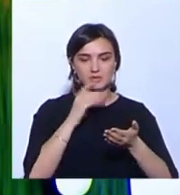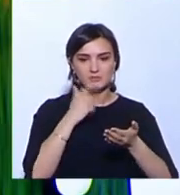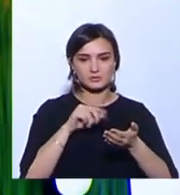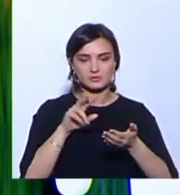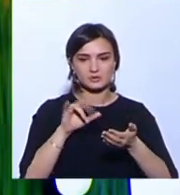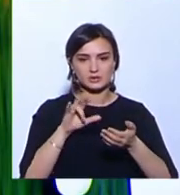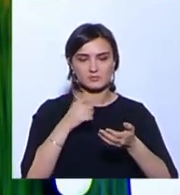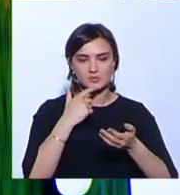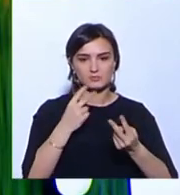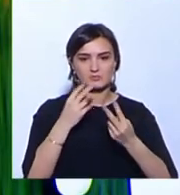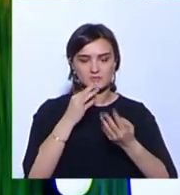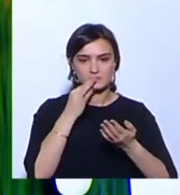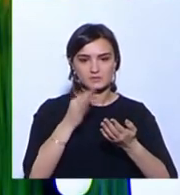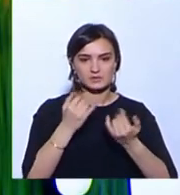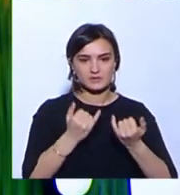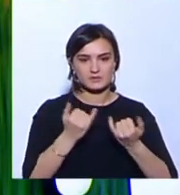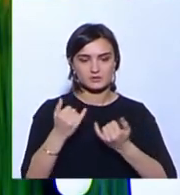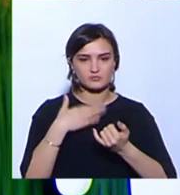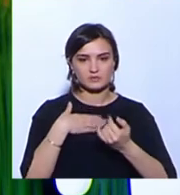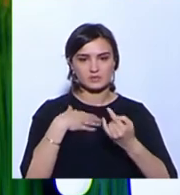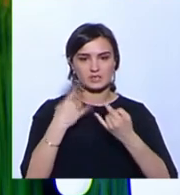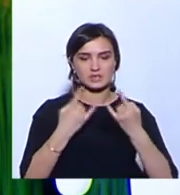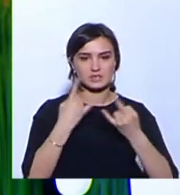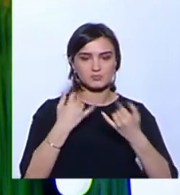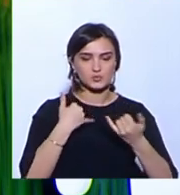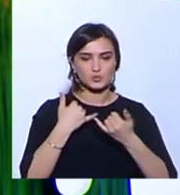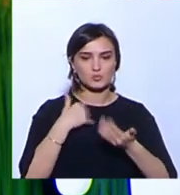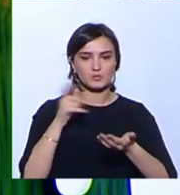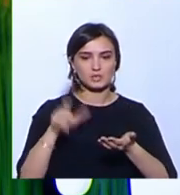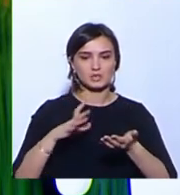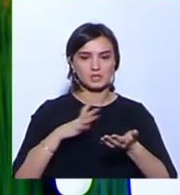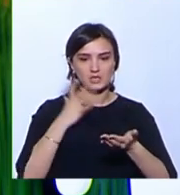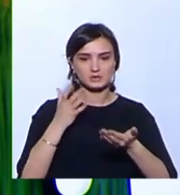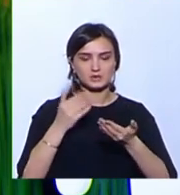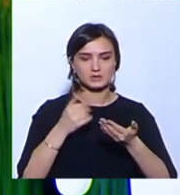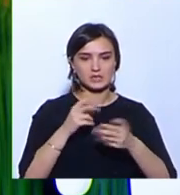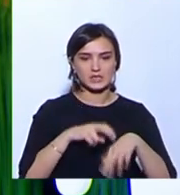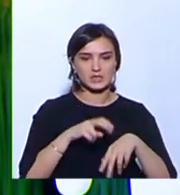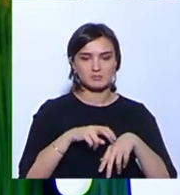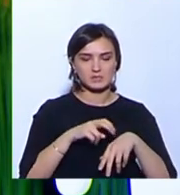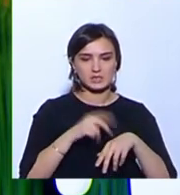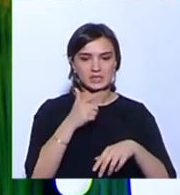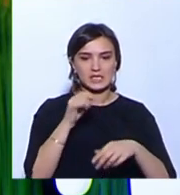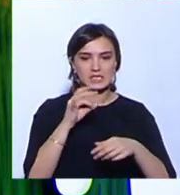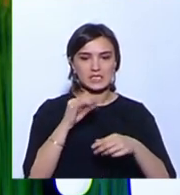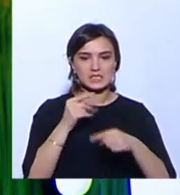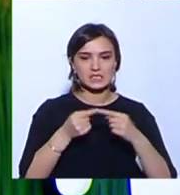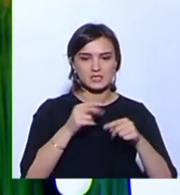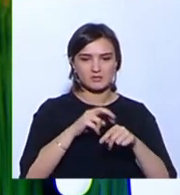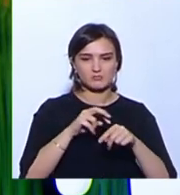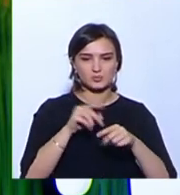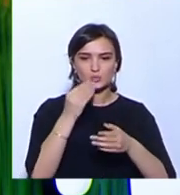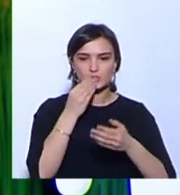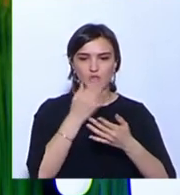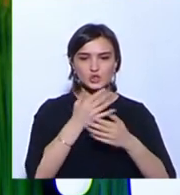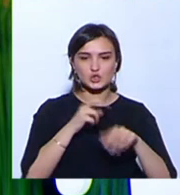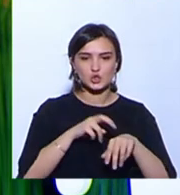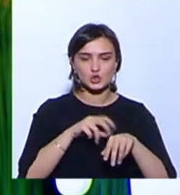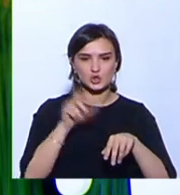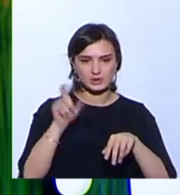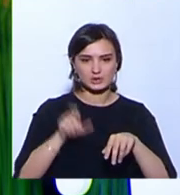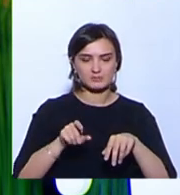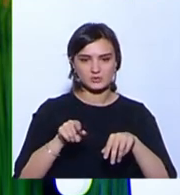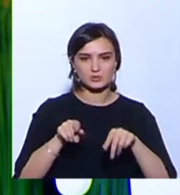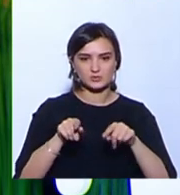ლალი, მაყურებელს შევახსენებთ დღევანდელი ჩვენი გადაცემის სტუმარი გახლდათ ექიმი-გენეტიკოსი, ნუტრიციოლოგი, სამედიცინო